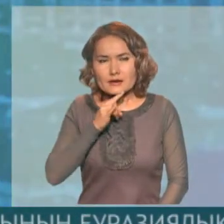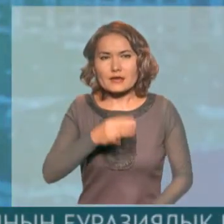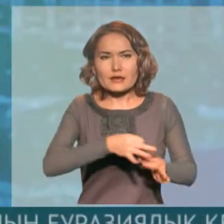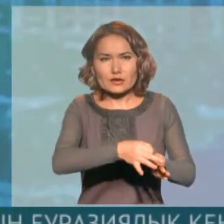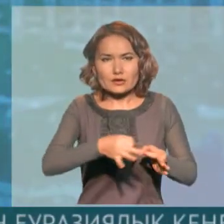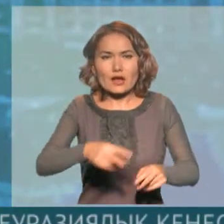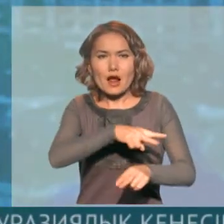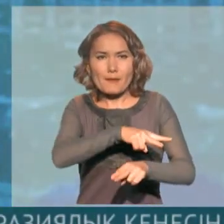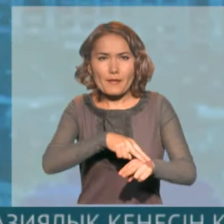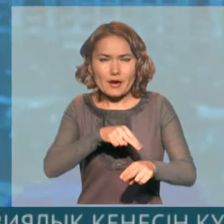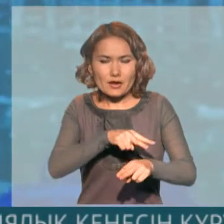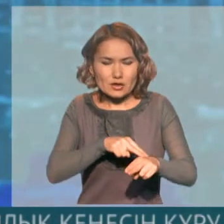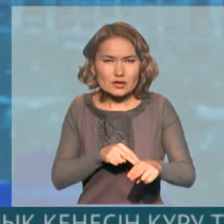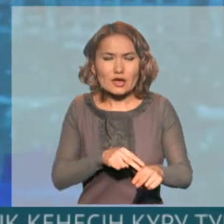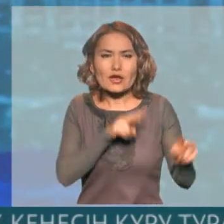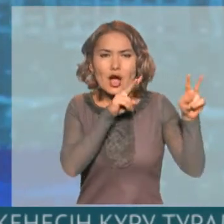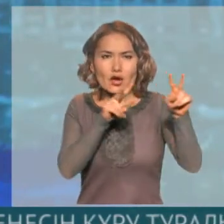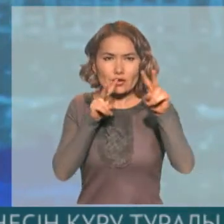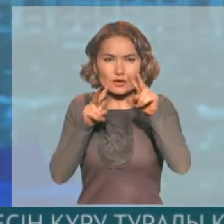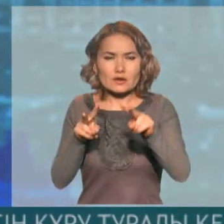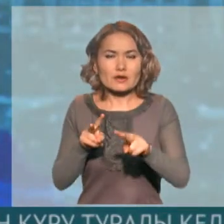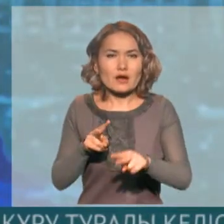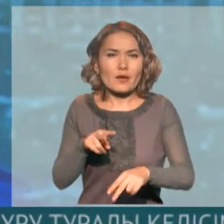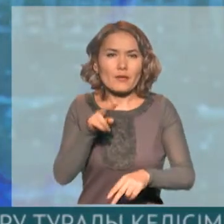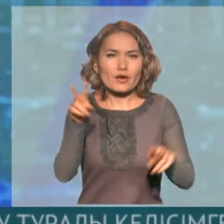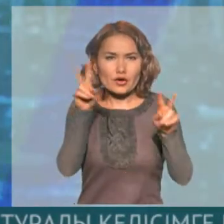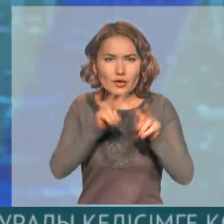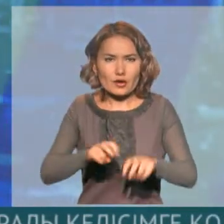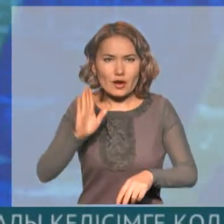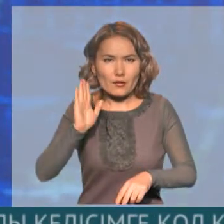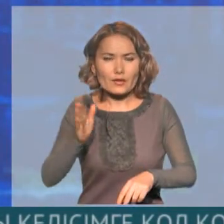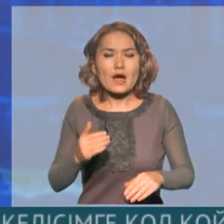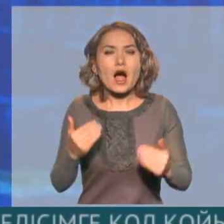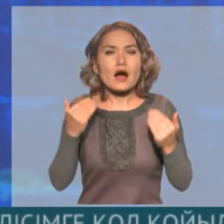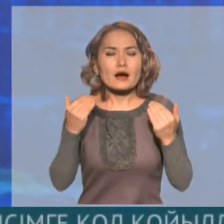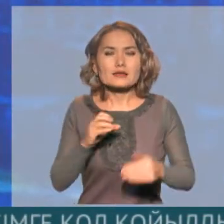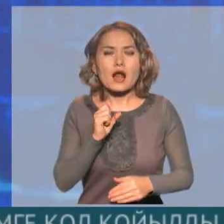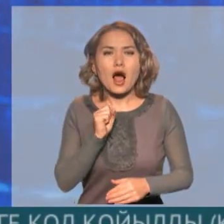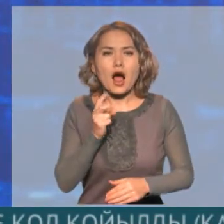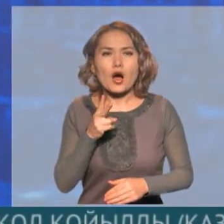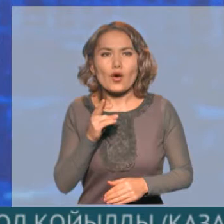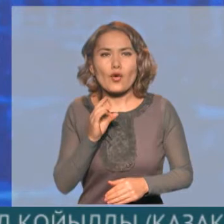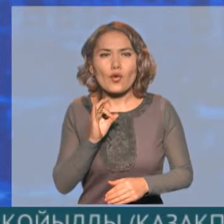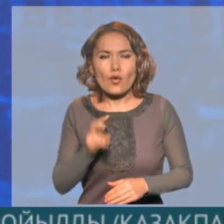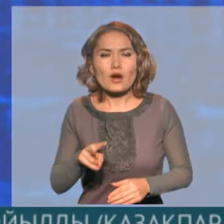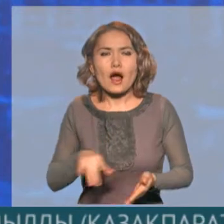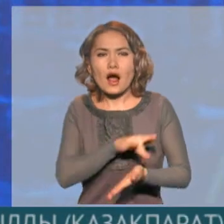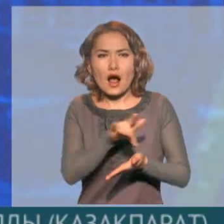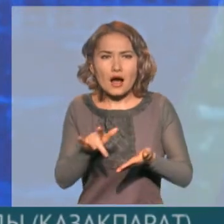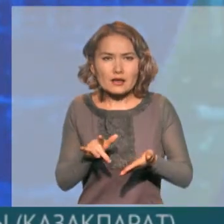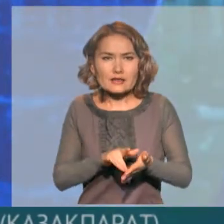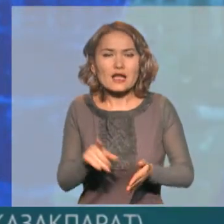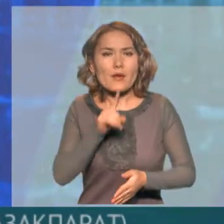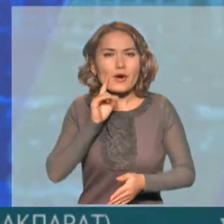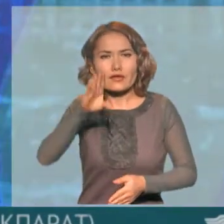күшейтілді. Ақмолалық құқық қорғау органдары қызметкерлері қазір Ақкөл қаласының тұрғынына қатысты тергеу жүргізіп жатыр. 22 жастағы